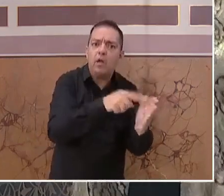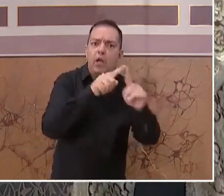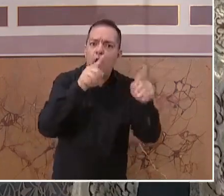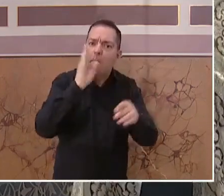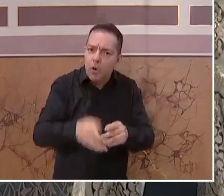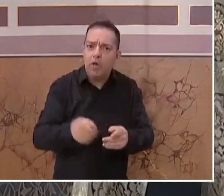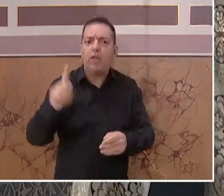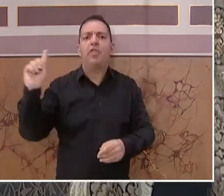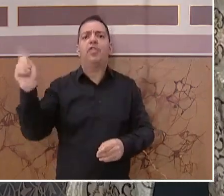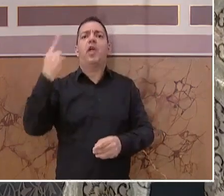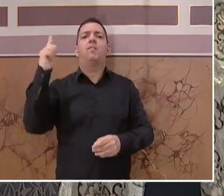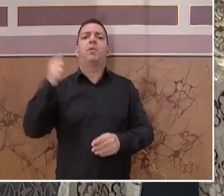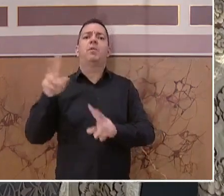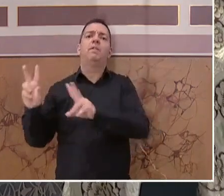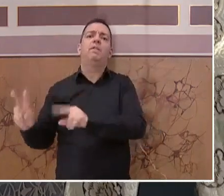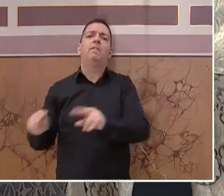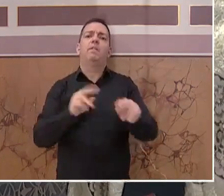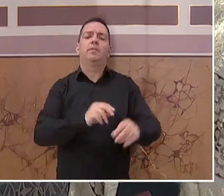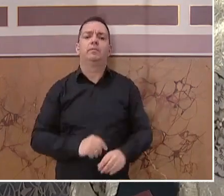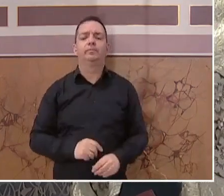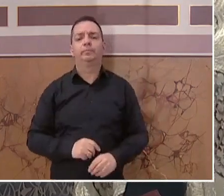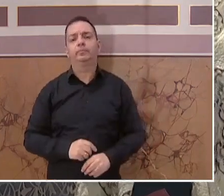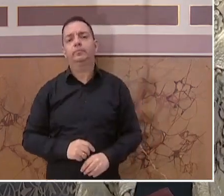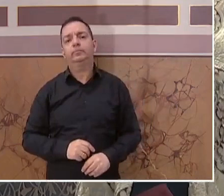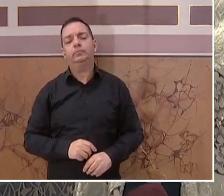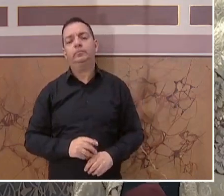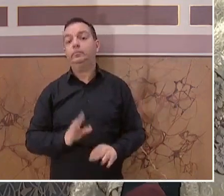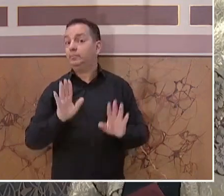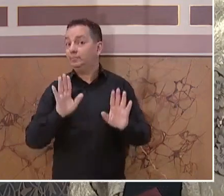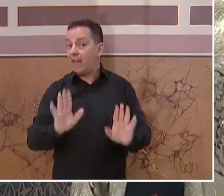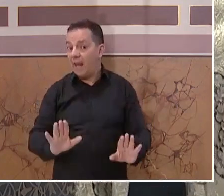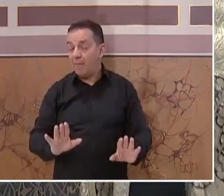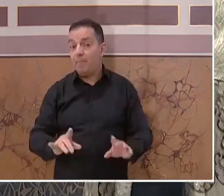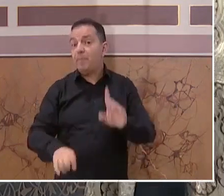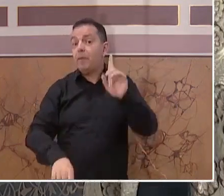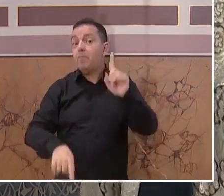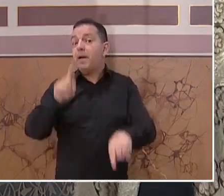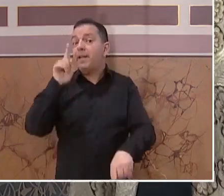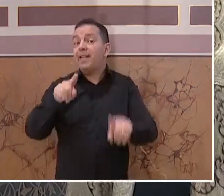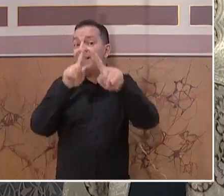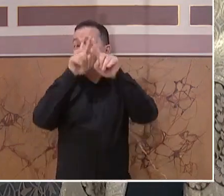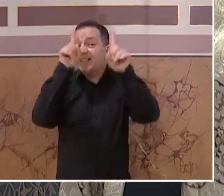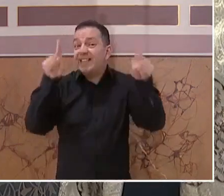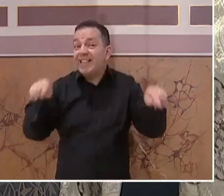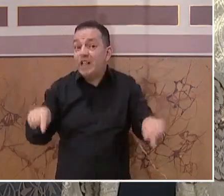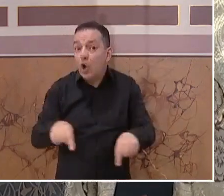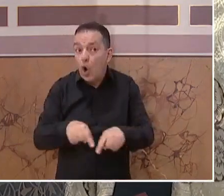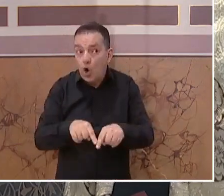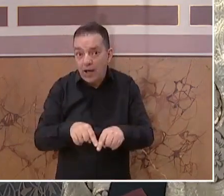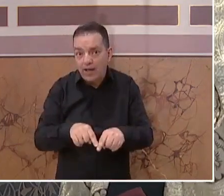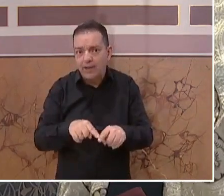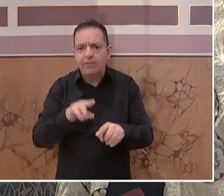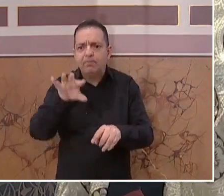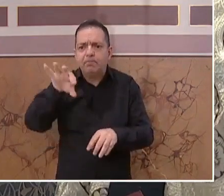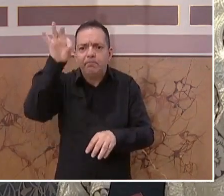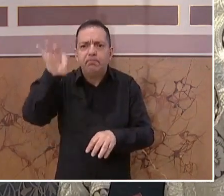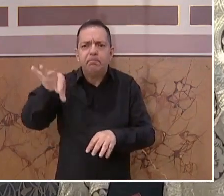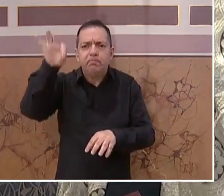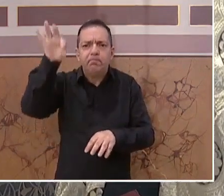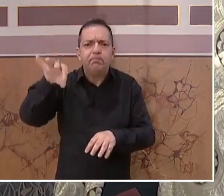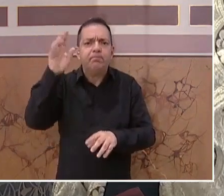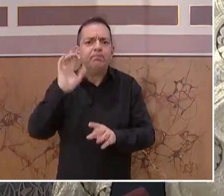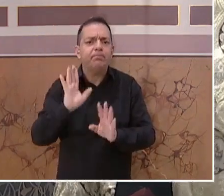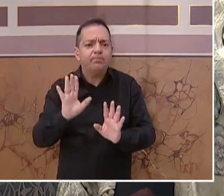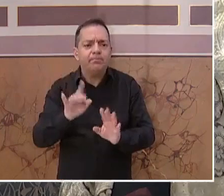ζωή της Εκκλησίας ορισμένες εικόνες χαρακτηρίζονται ως θαυματουργές